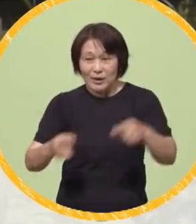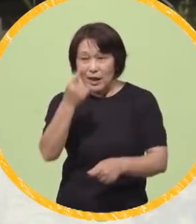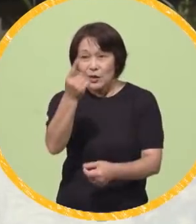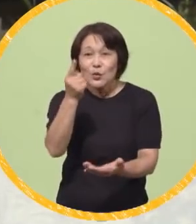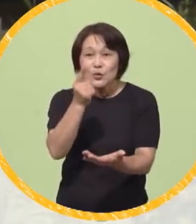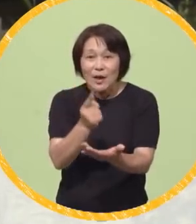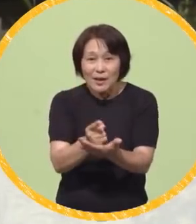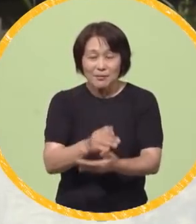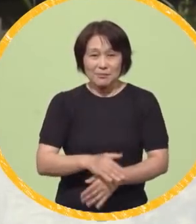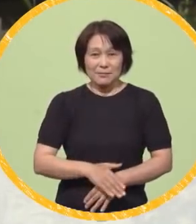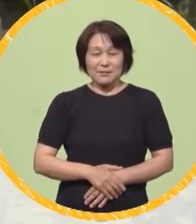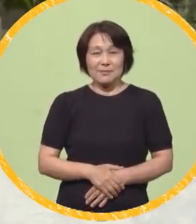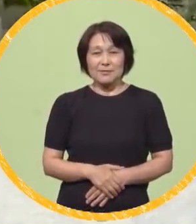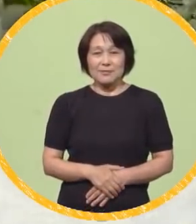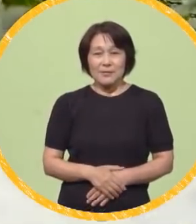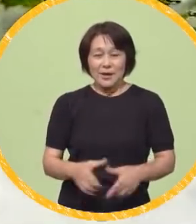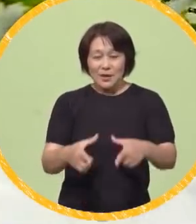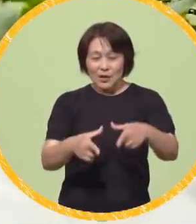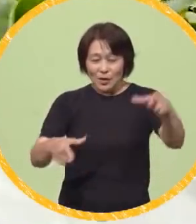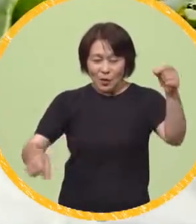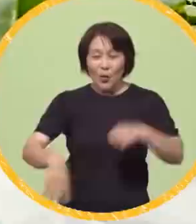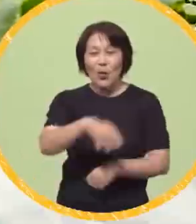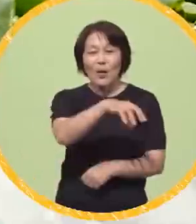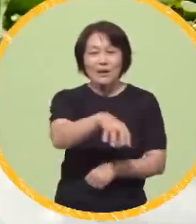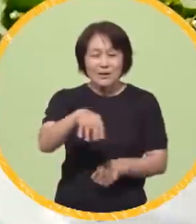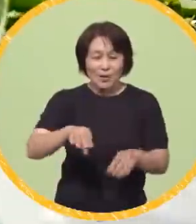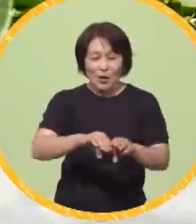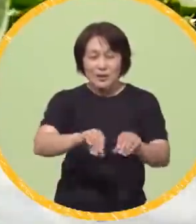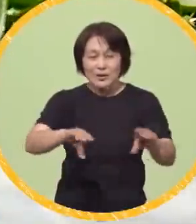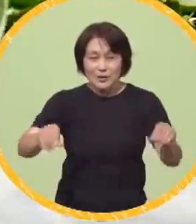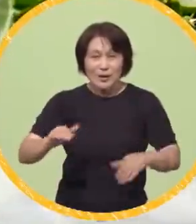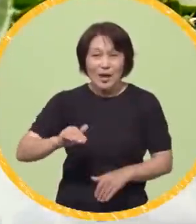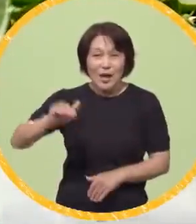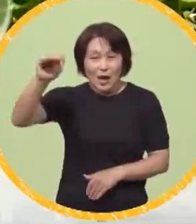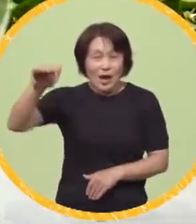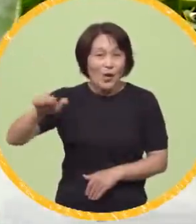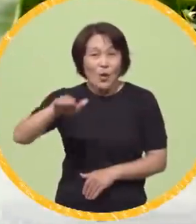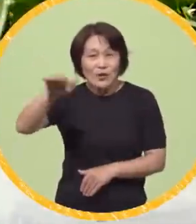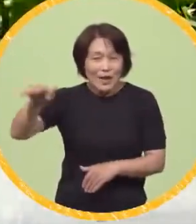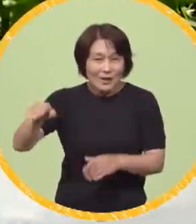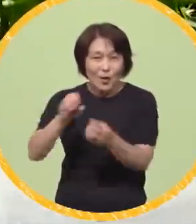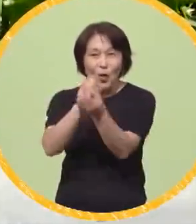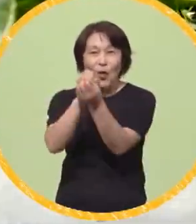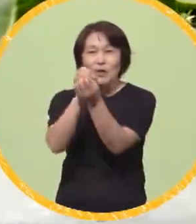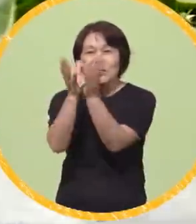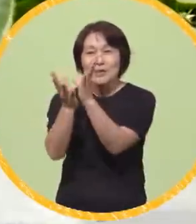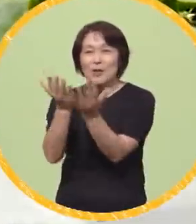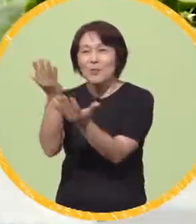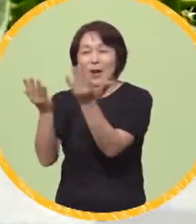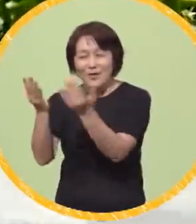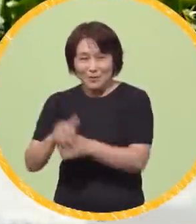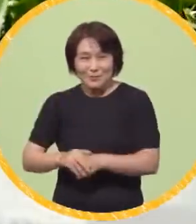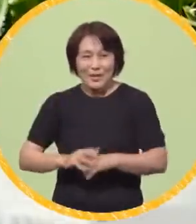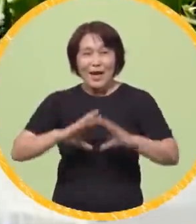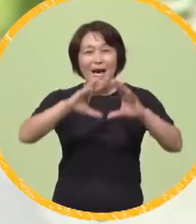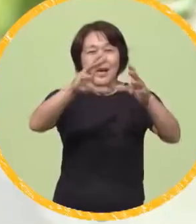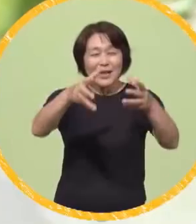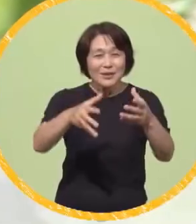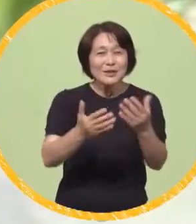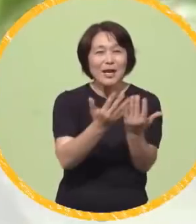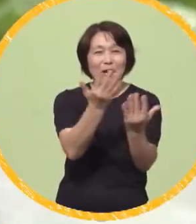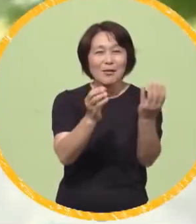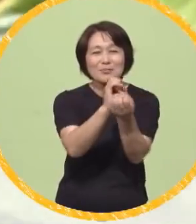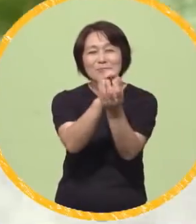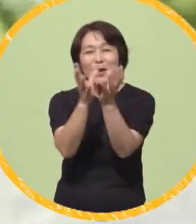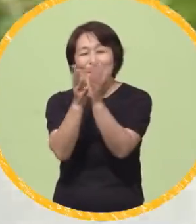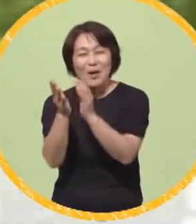成植物園。日本各地の湿地帯や高山に生息する植物から珍しい外国の野草まで、およ